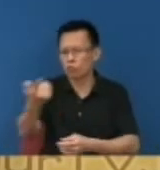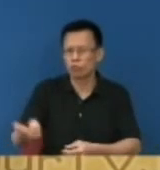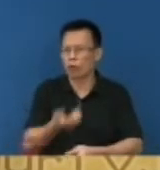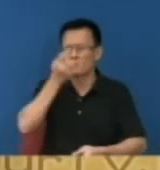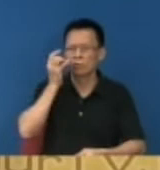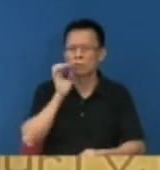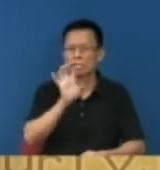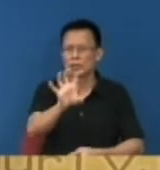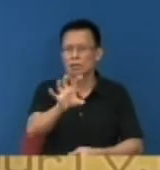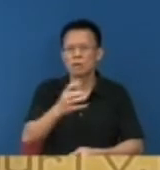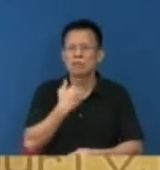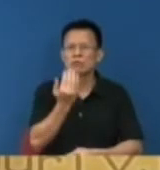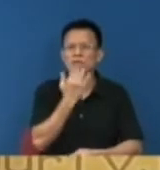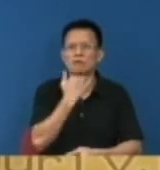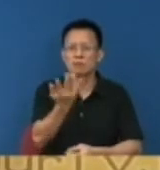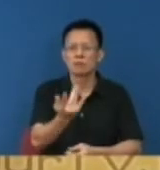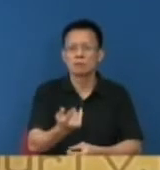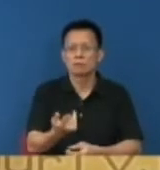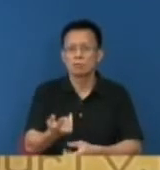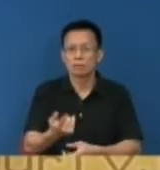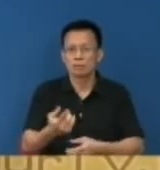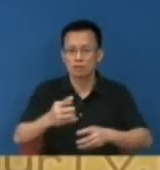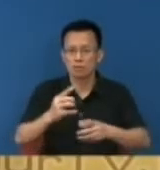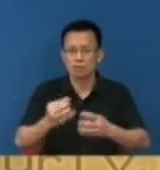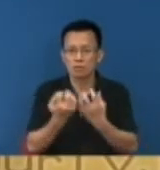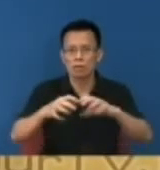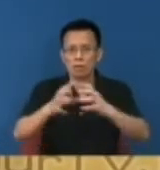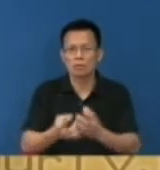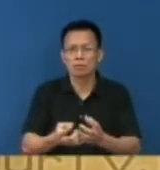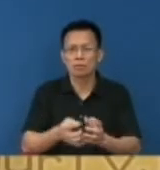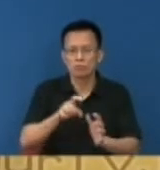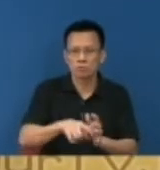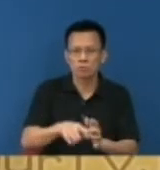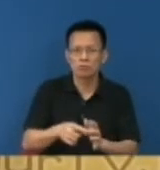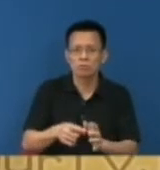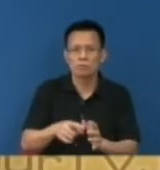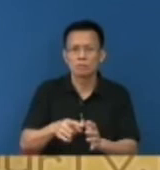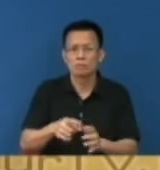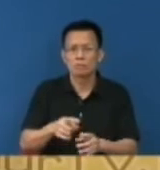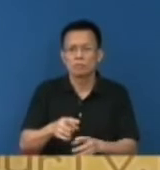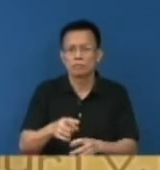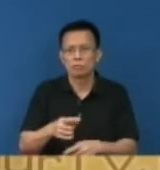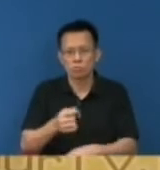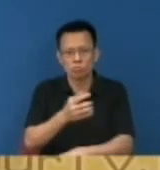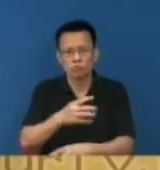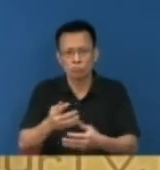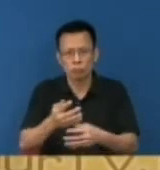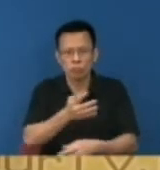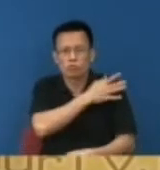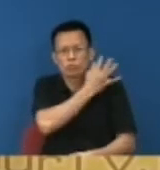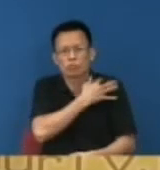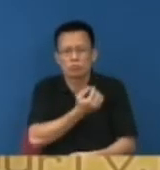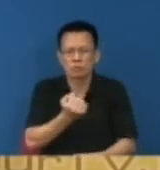下，造成機構儲錢、員工辛苦，造成種種的惡